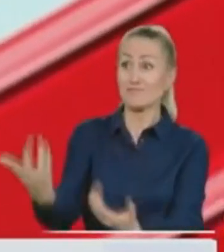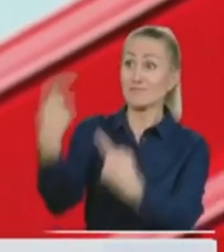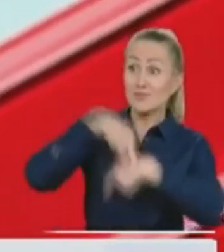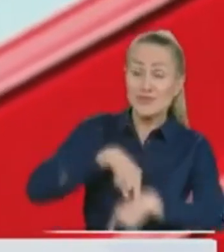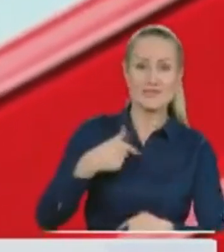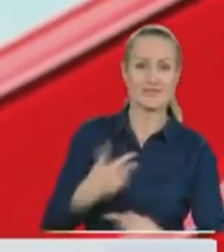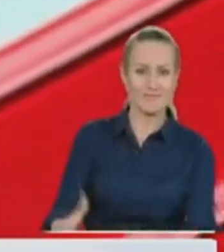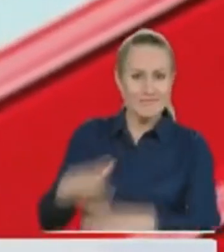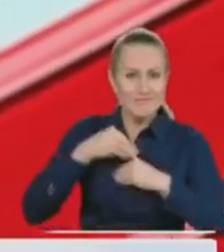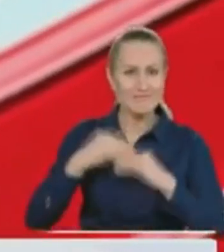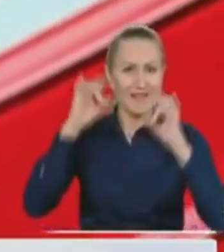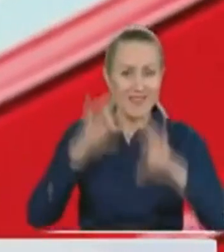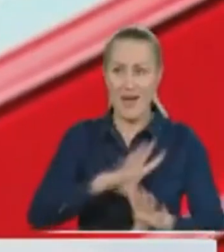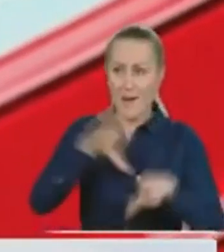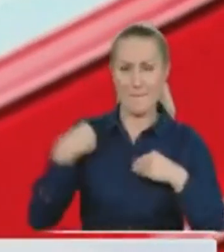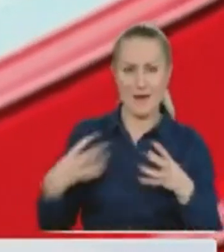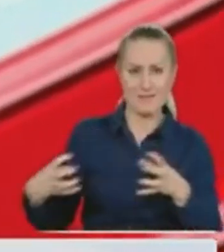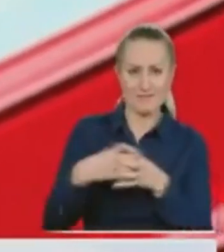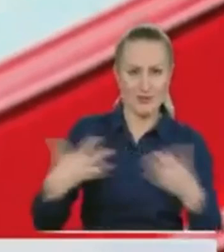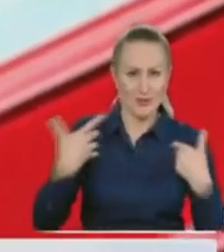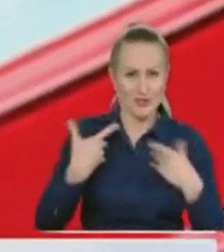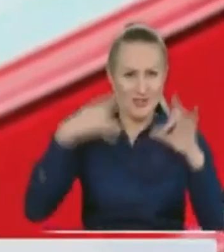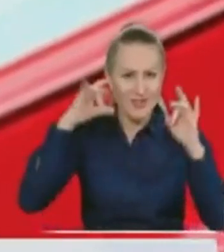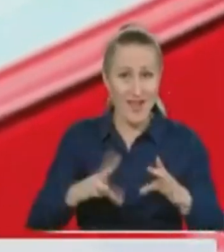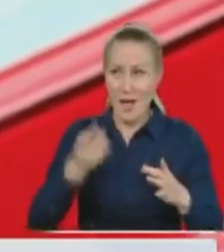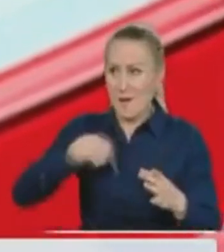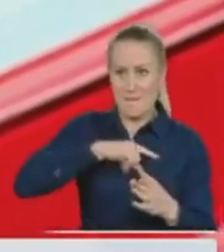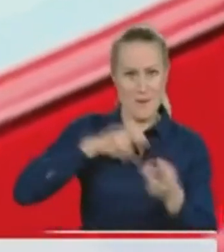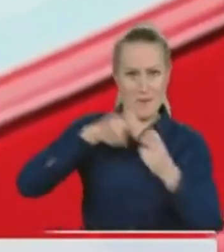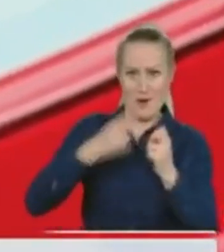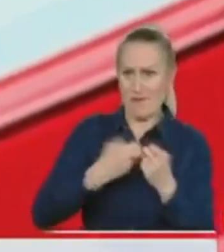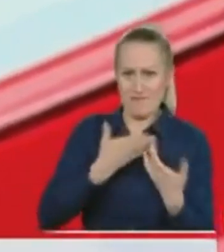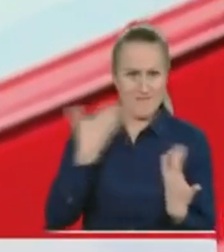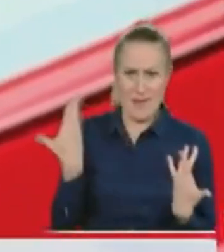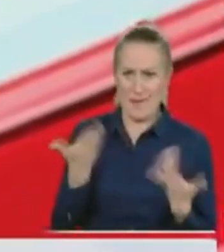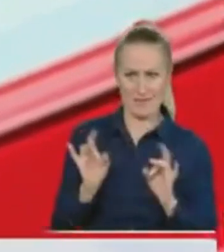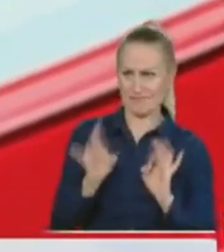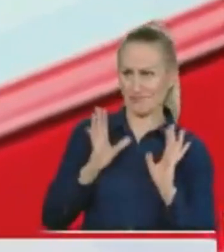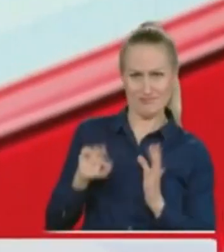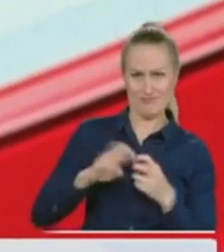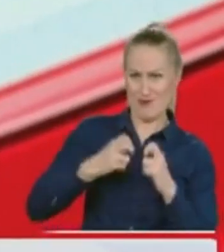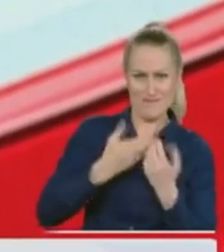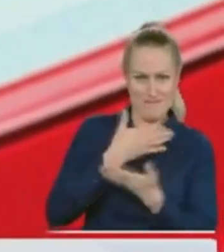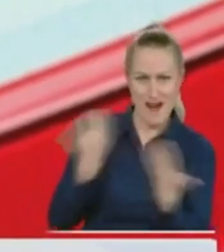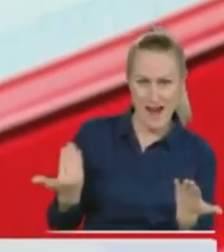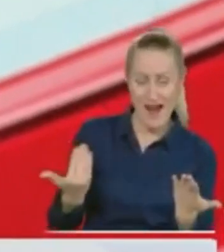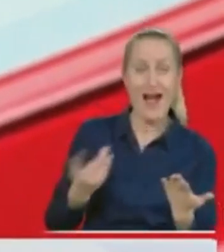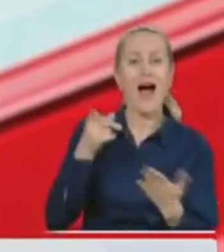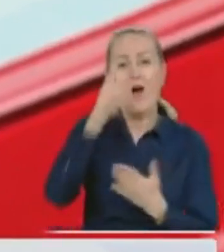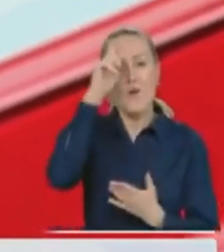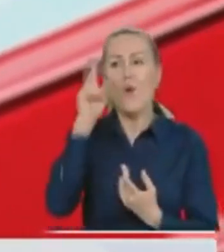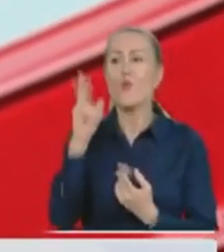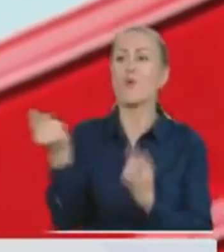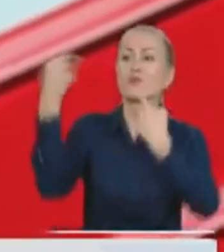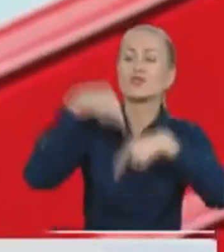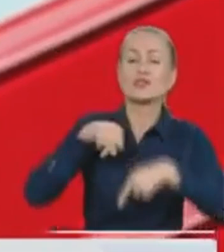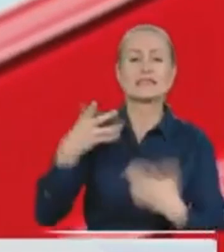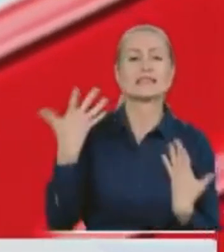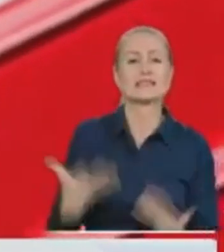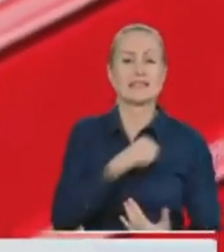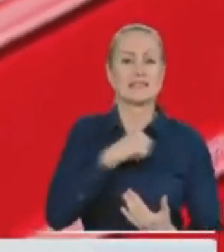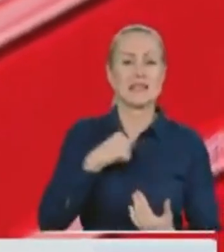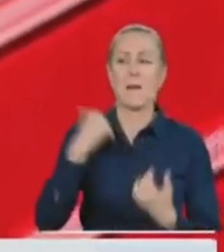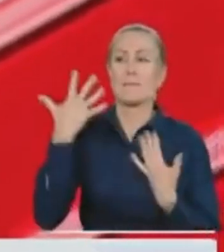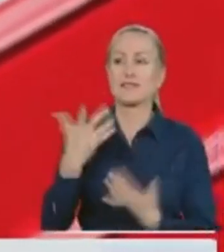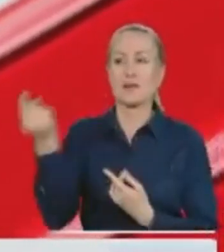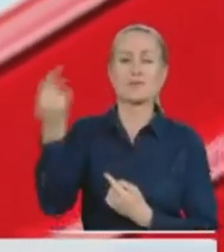ними, і ми не маємо з цим проблем. Натомість це люди, які приїжджають до нас добровільно, вони хочуть бути в нашій країні, і ми приязно